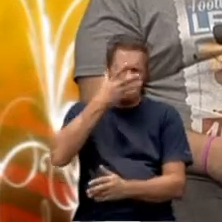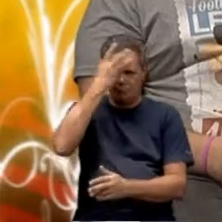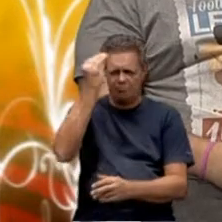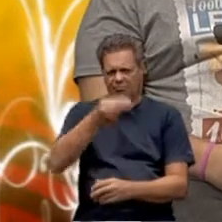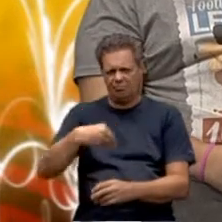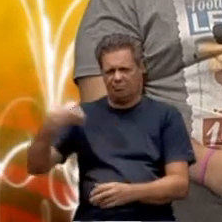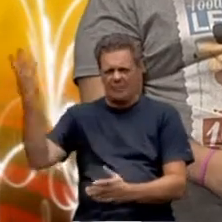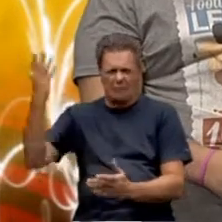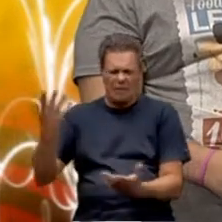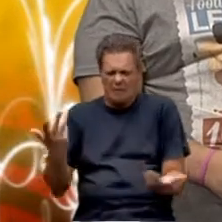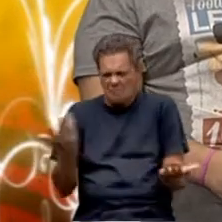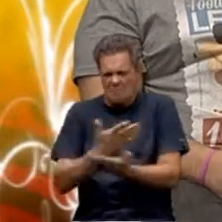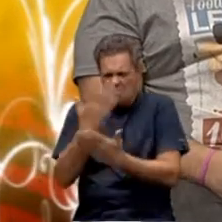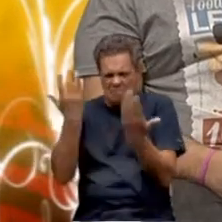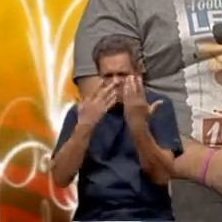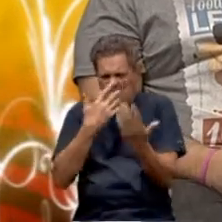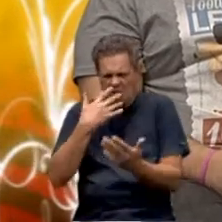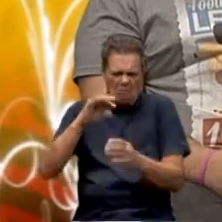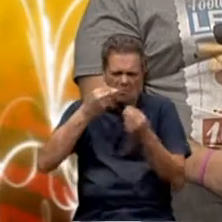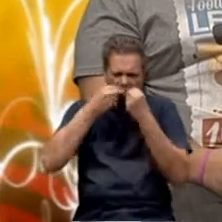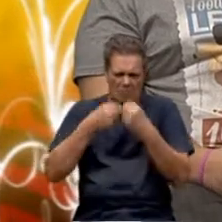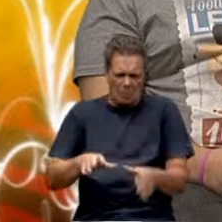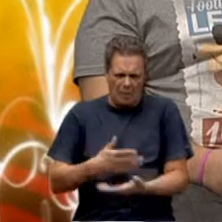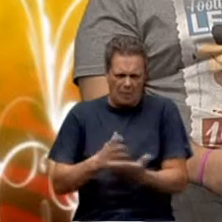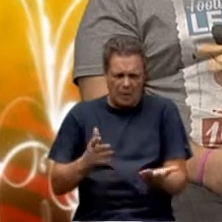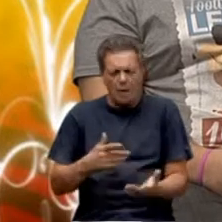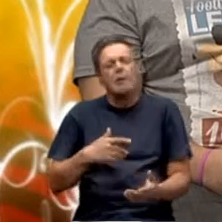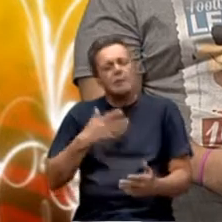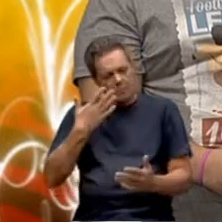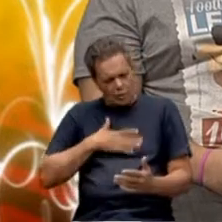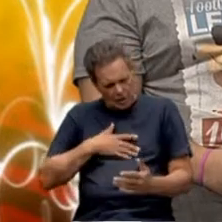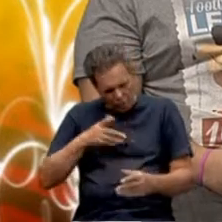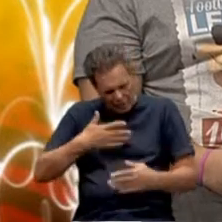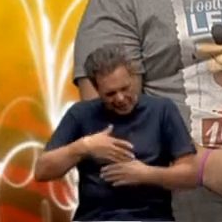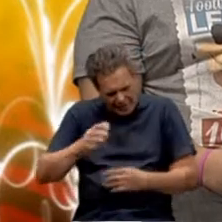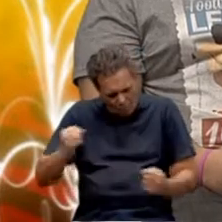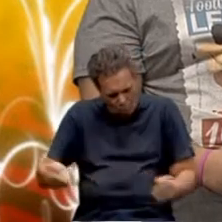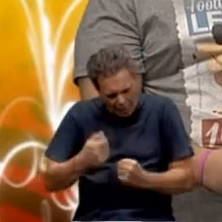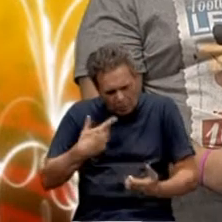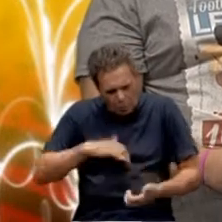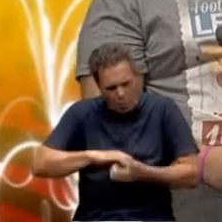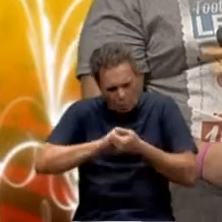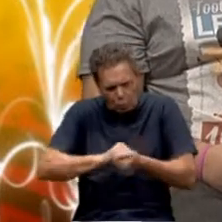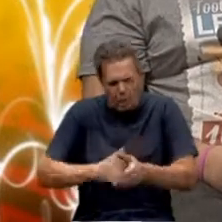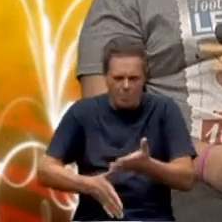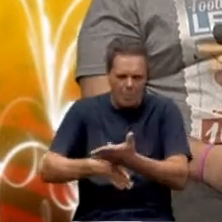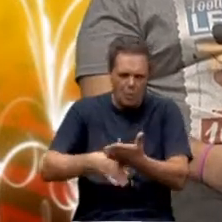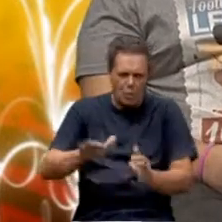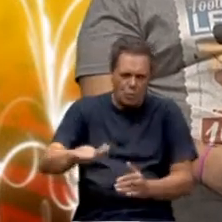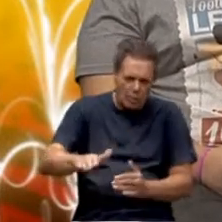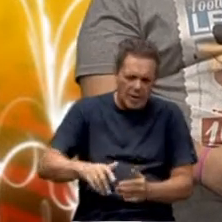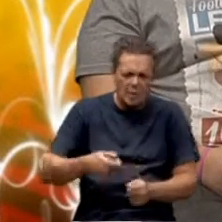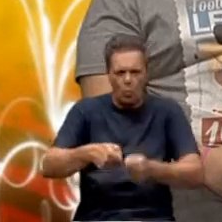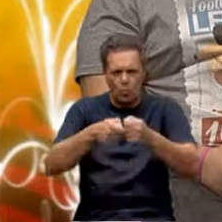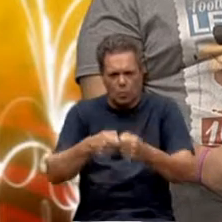gore, da, živjeti, jasno. Disati krasni zrak. Da i dalje budu aktivni u svojim udrugama i pomažu toj djeci i oboljelima. A i